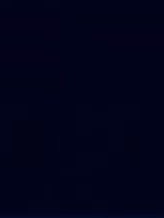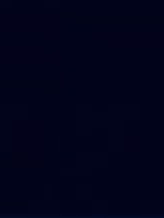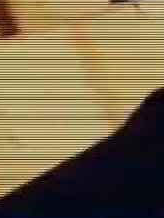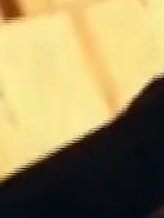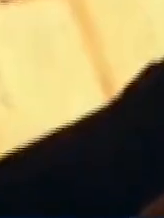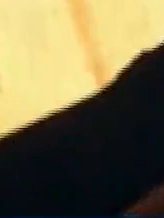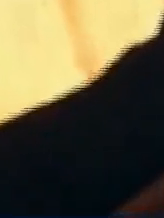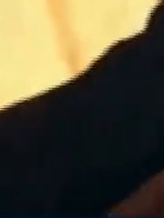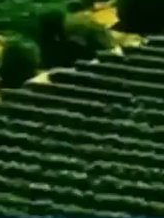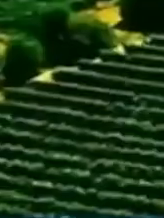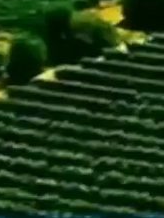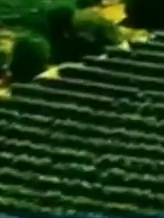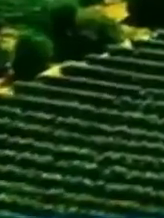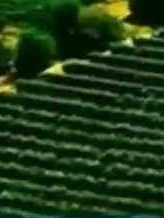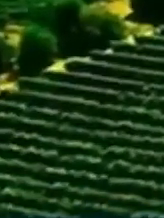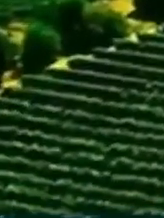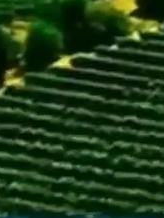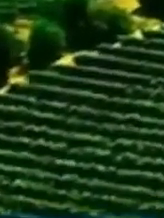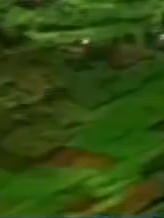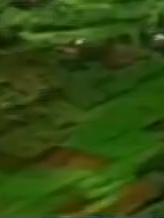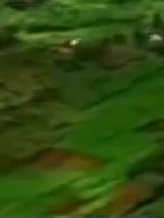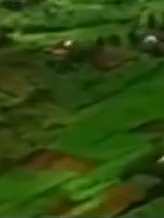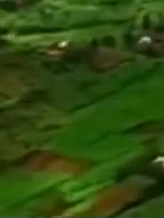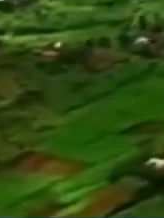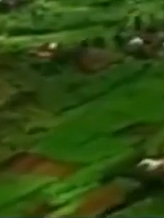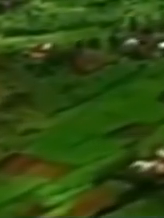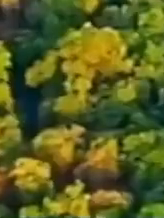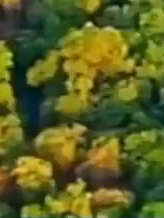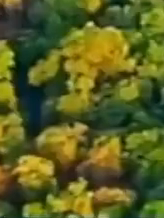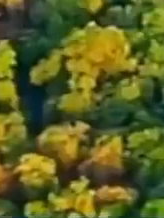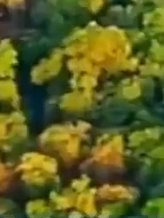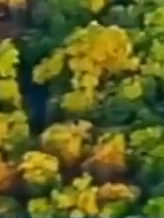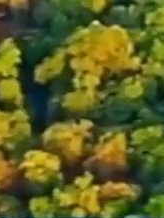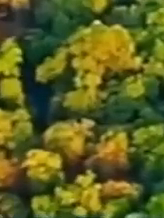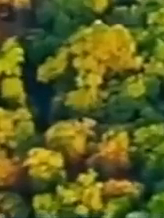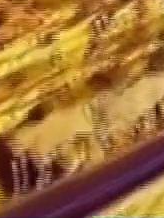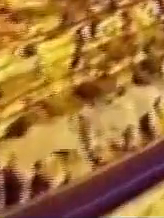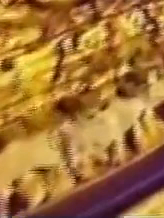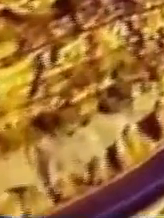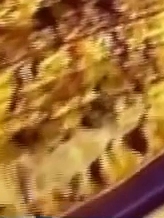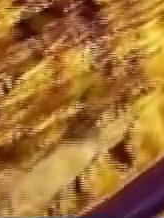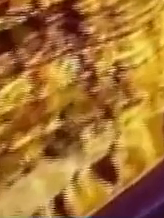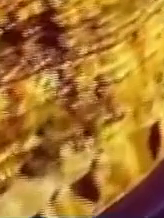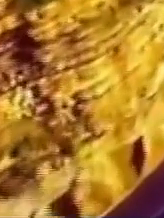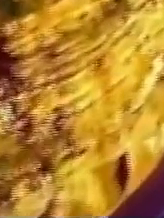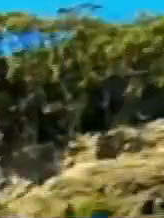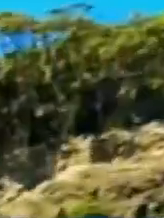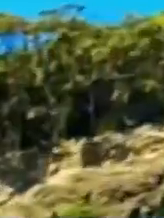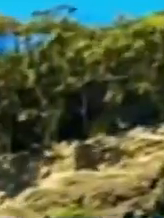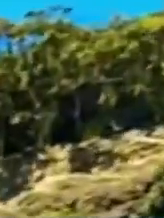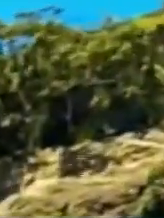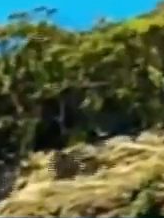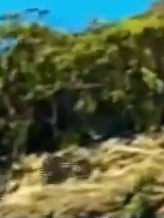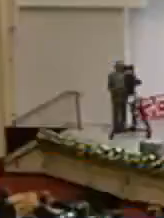من العناصر تؤهلها لتنطلق إلى آفاق التنمية الرحبة، بما يعود بالخير على أبنائها ويحسن من